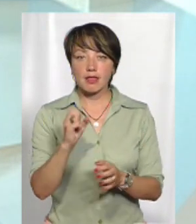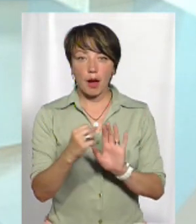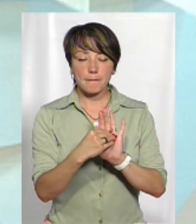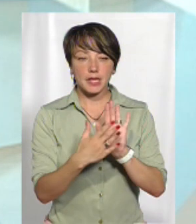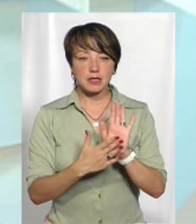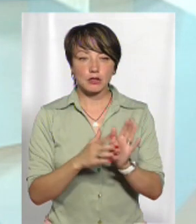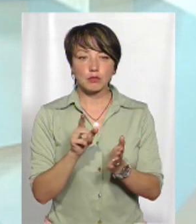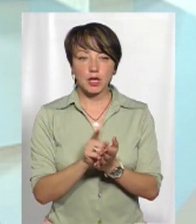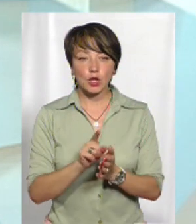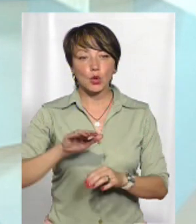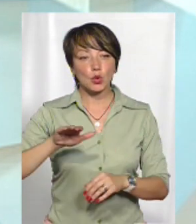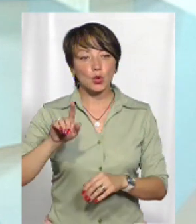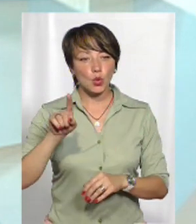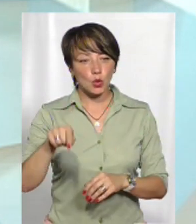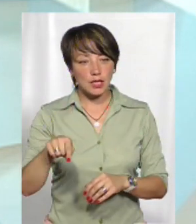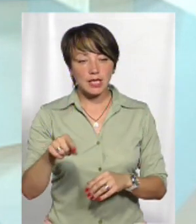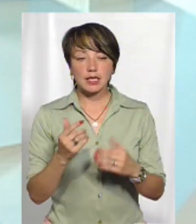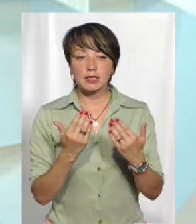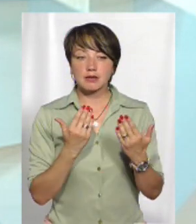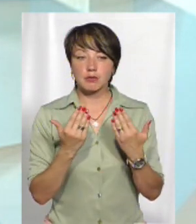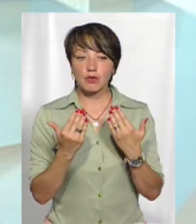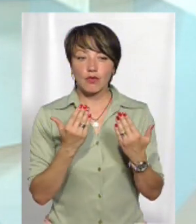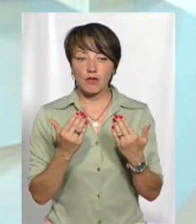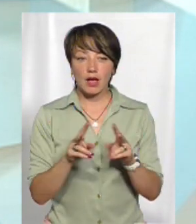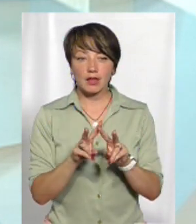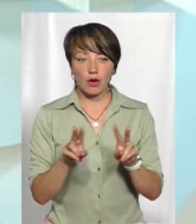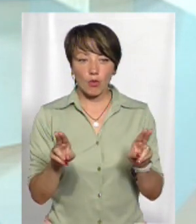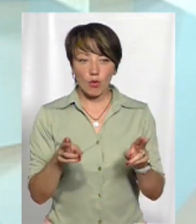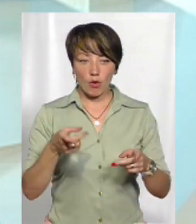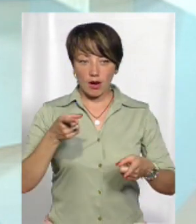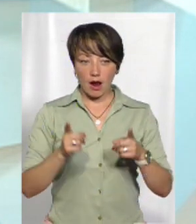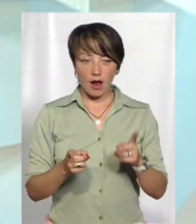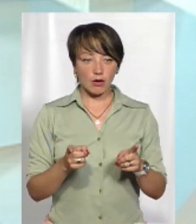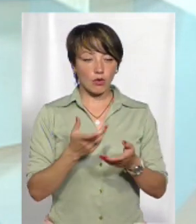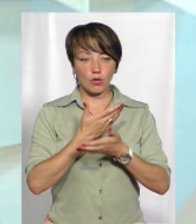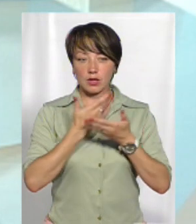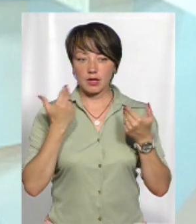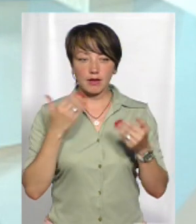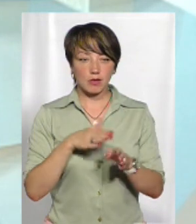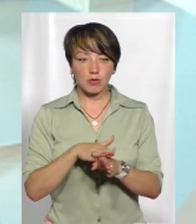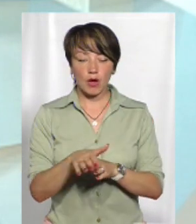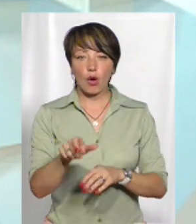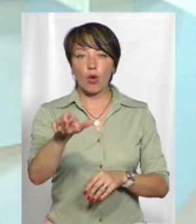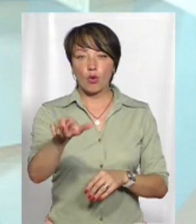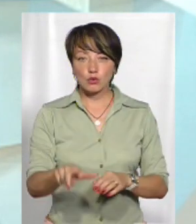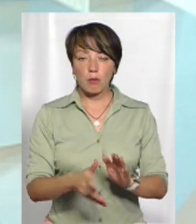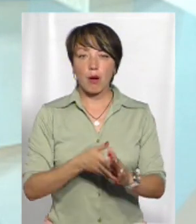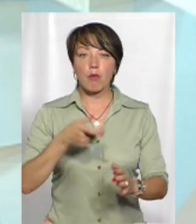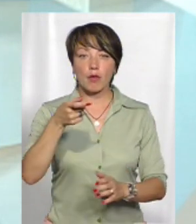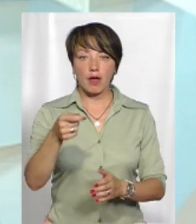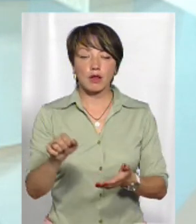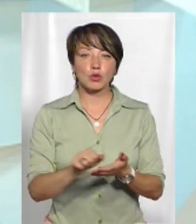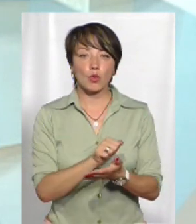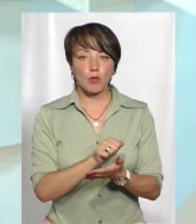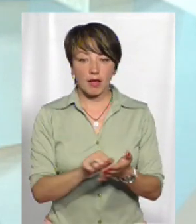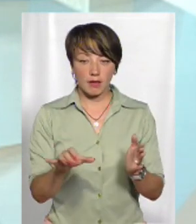призначення пенсії, то тоді спілкування як такого фізичного не відбувається. Особа подала